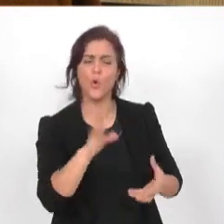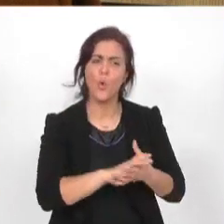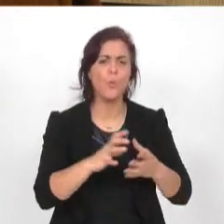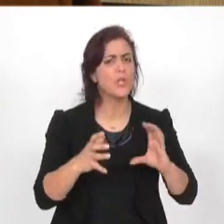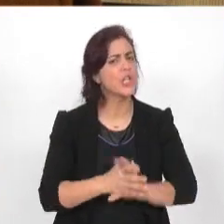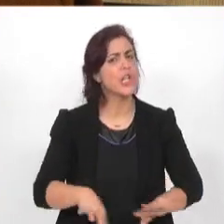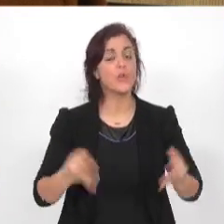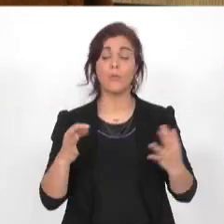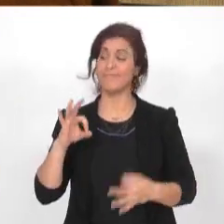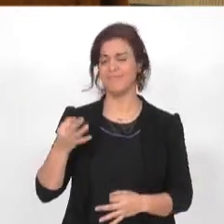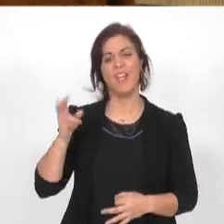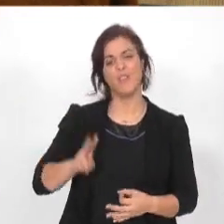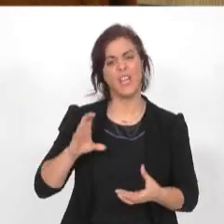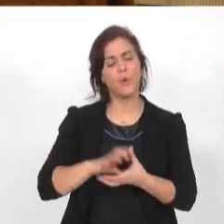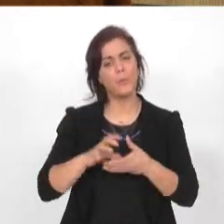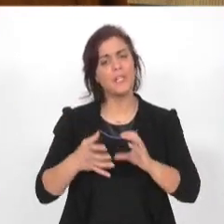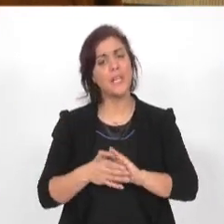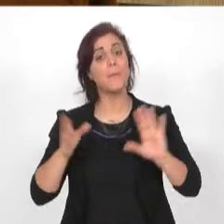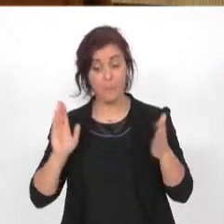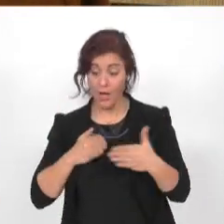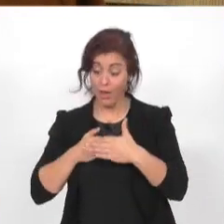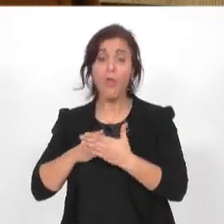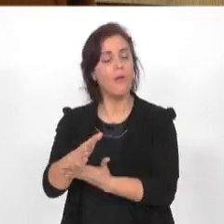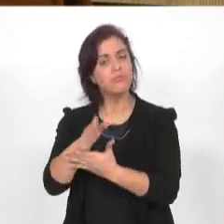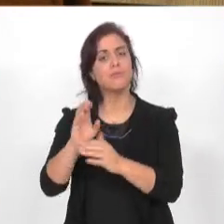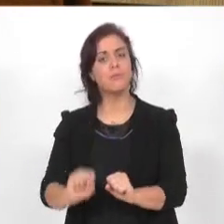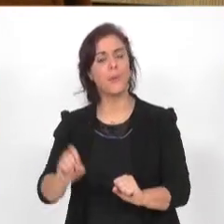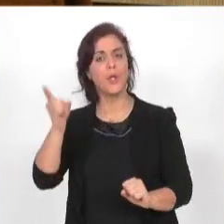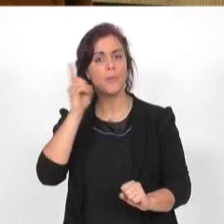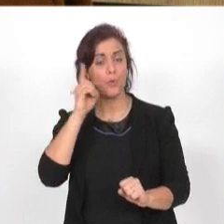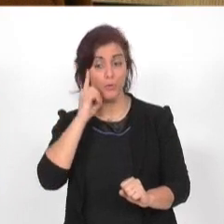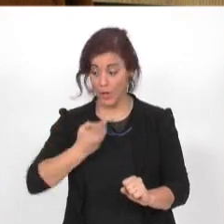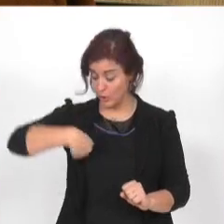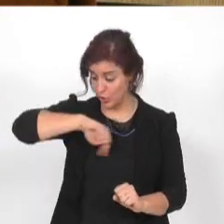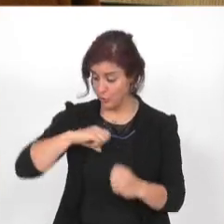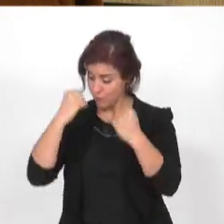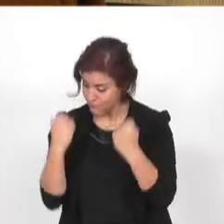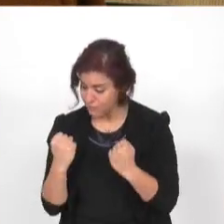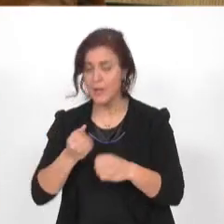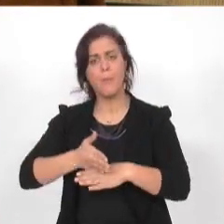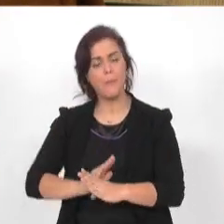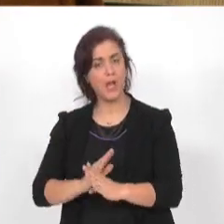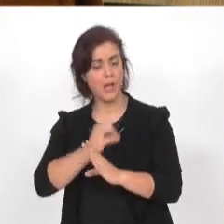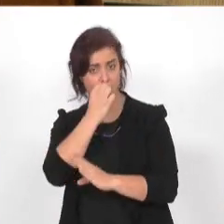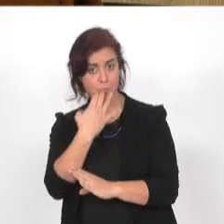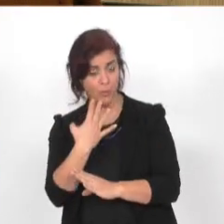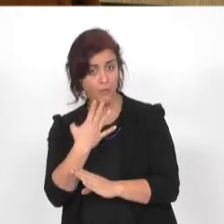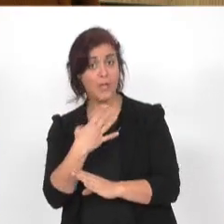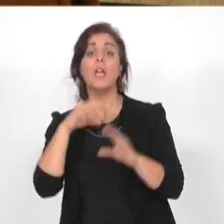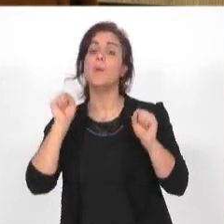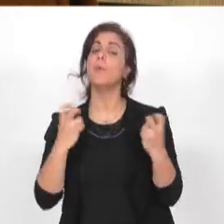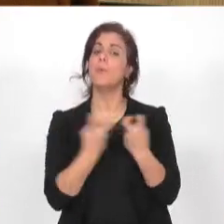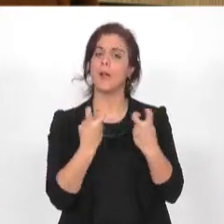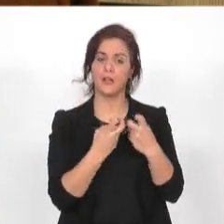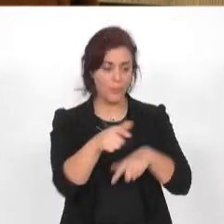Complexité, certes, loin d'être insurmontable cependant lorsque le portage politique est solide et ce sont des élus locaux qui l'ont mis en place sur leur territoire